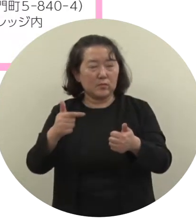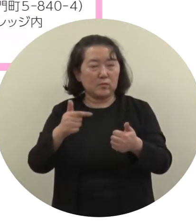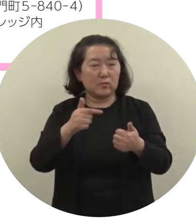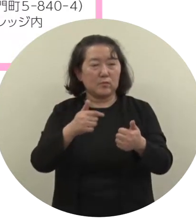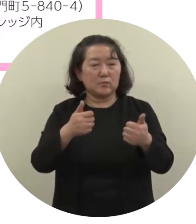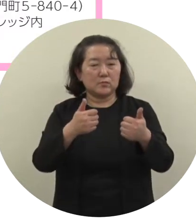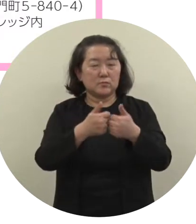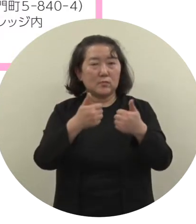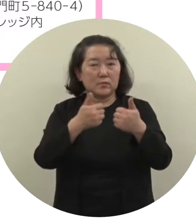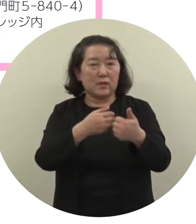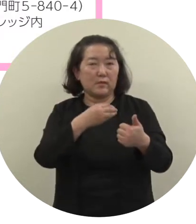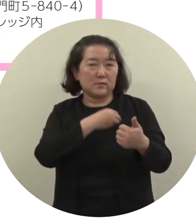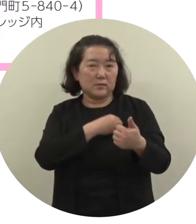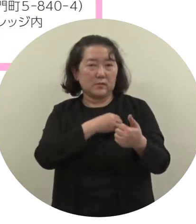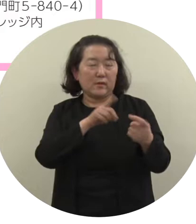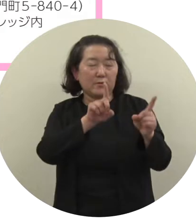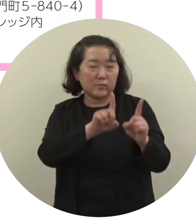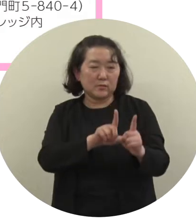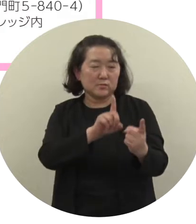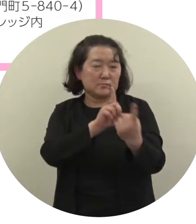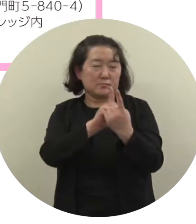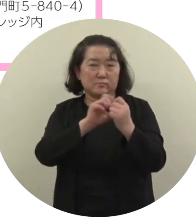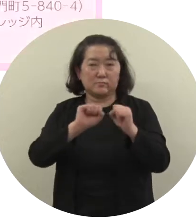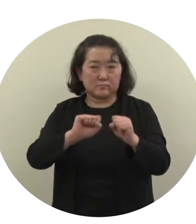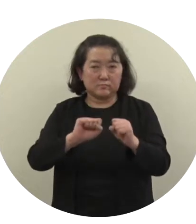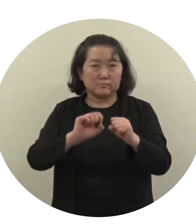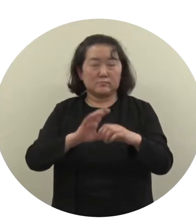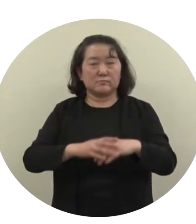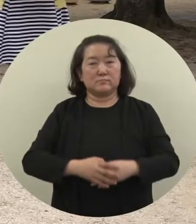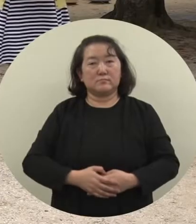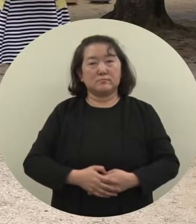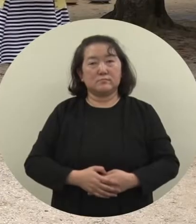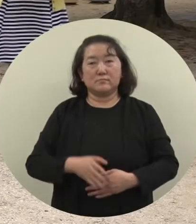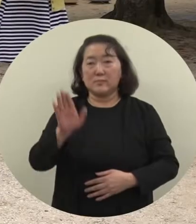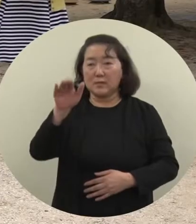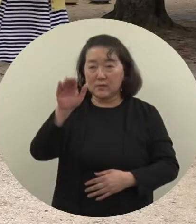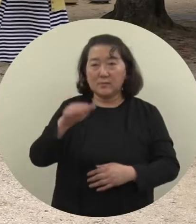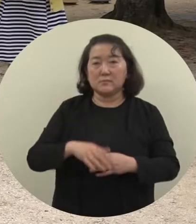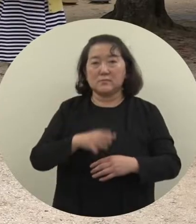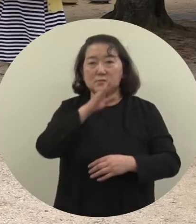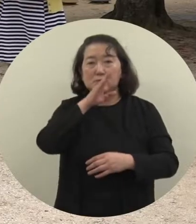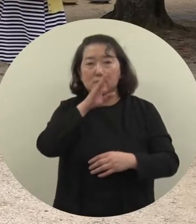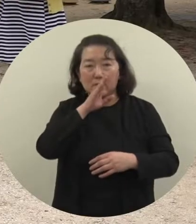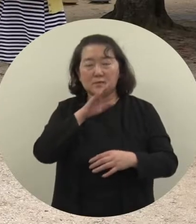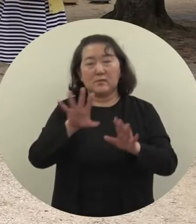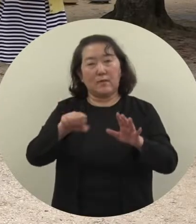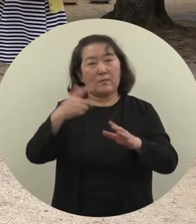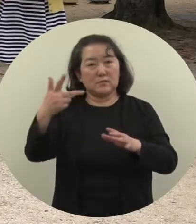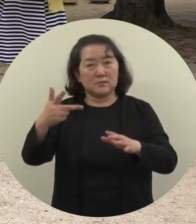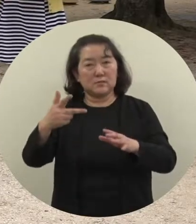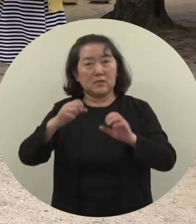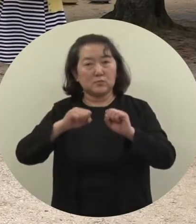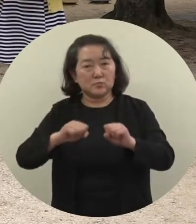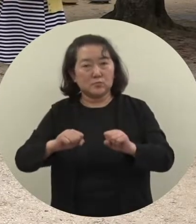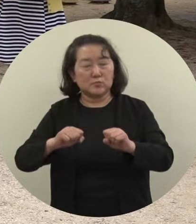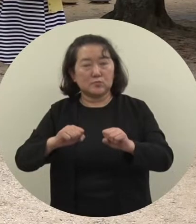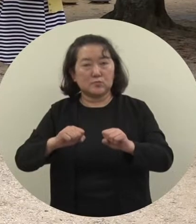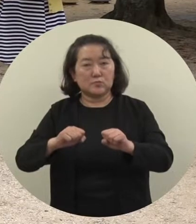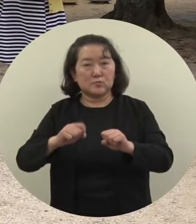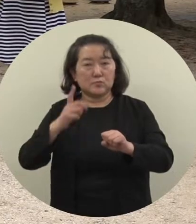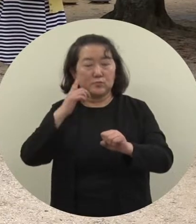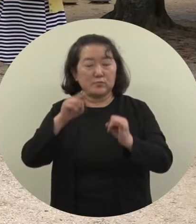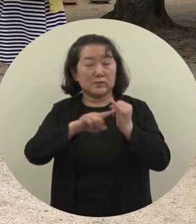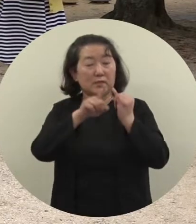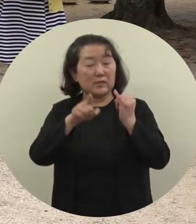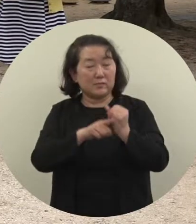に相談員が寄り添い対応していきます。永井さん、 はい、 実際に今治市が行っ